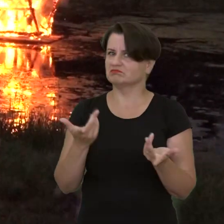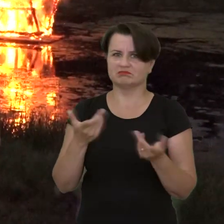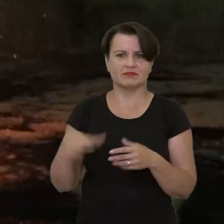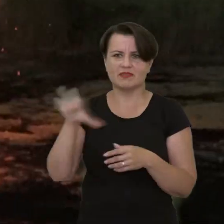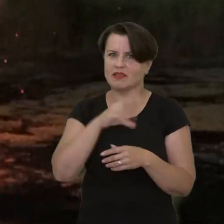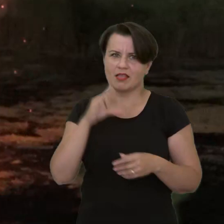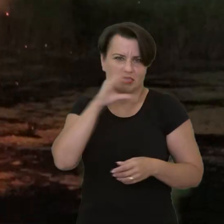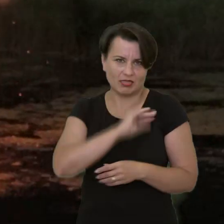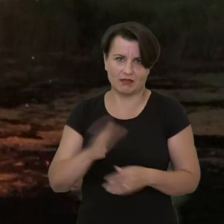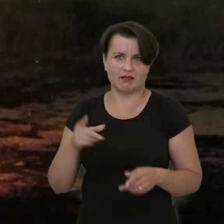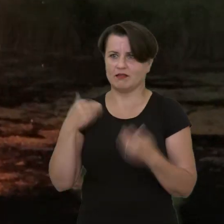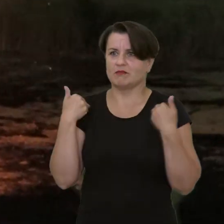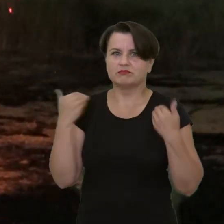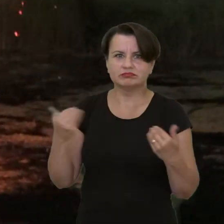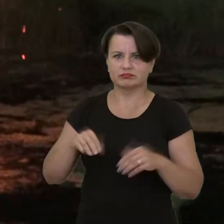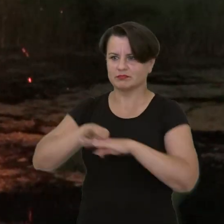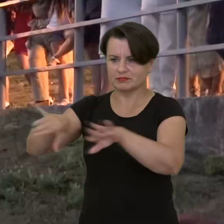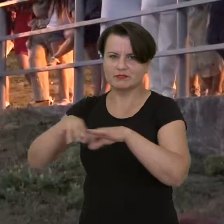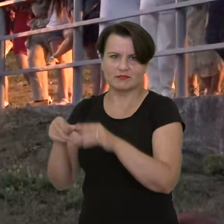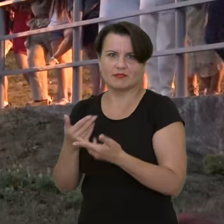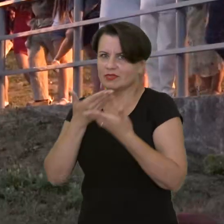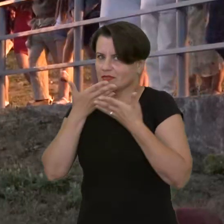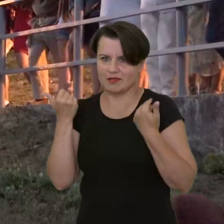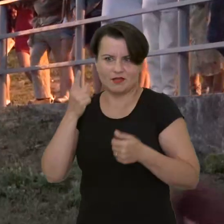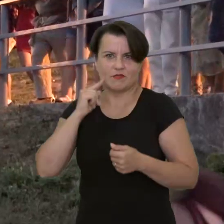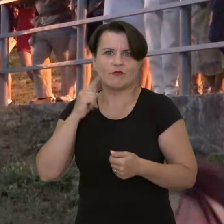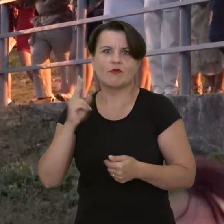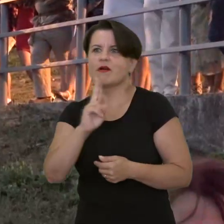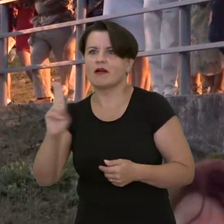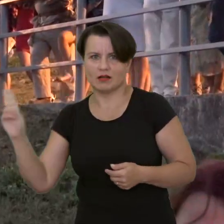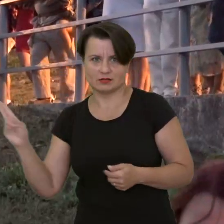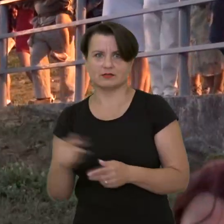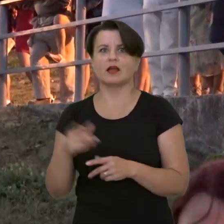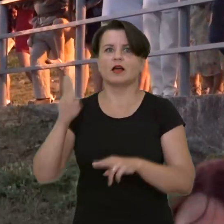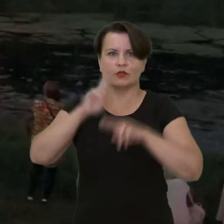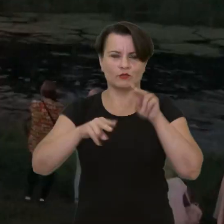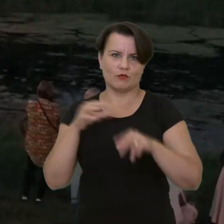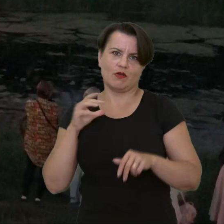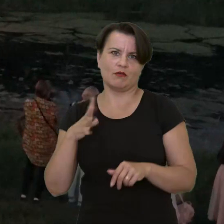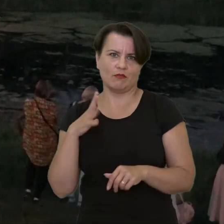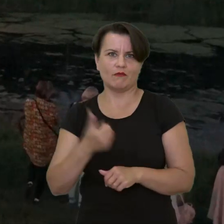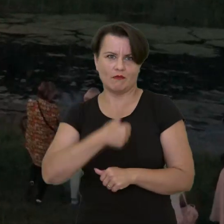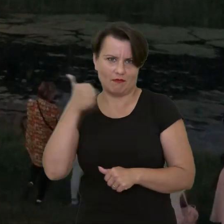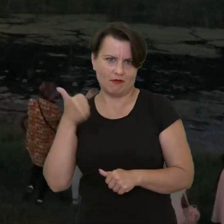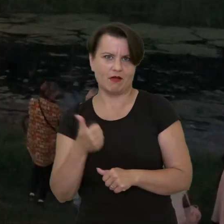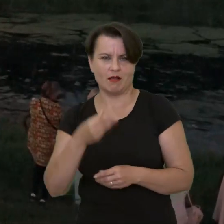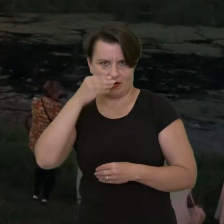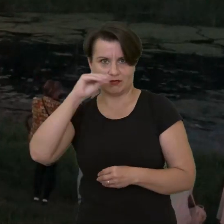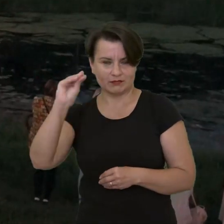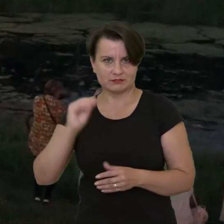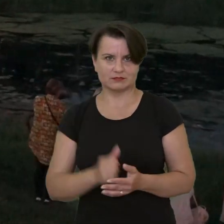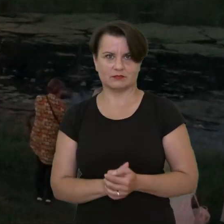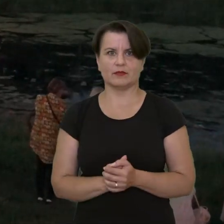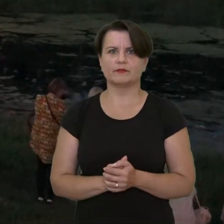išsimaudyti niekas nesiryžo. Tačiau šventės nuotaika buvo labai džiugi ir bendromeniška. Senovinės yra